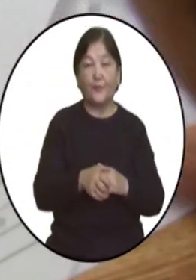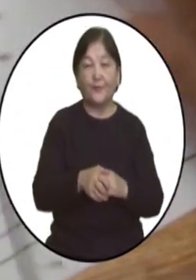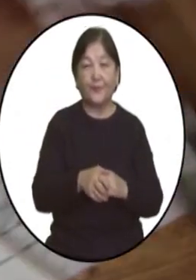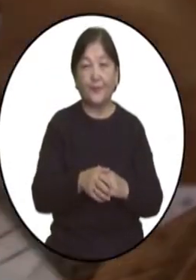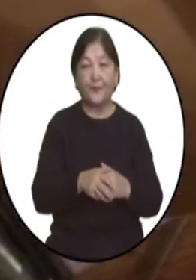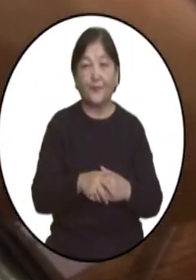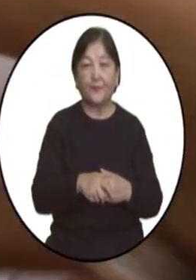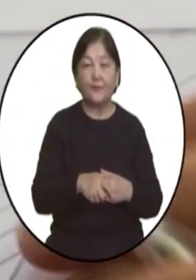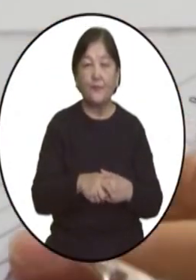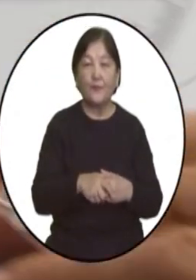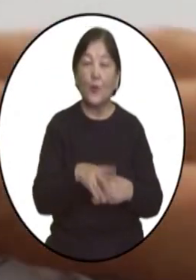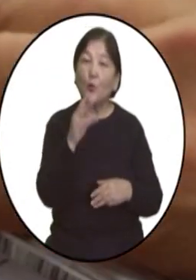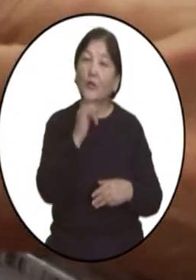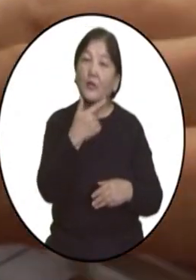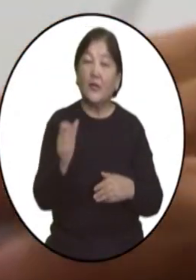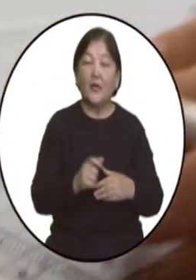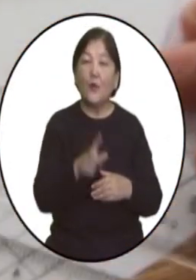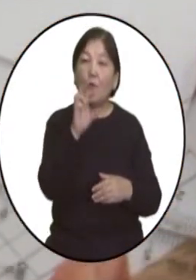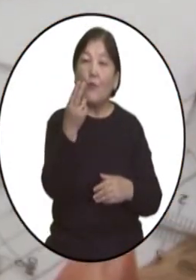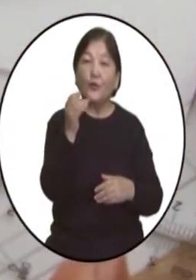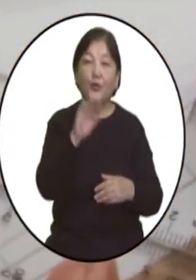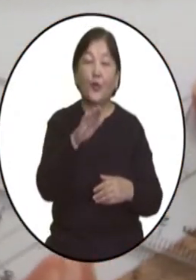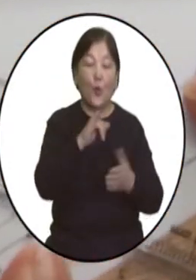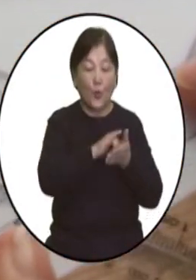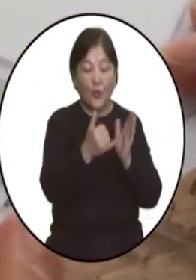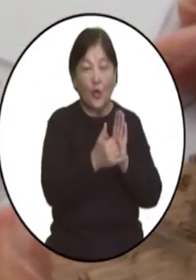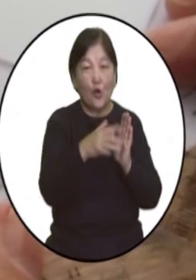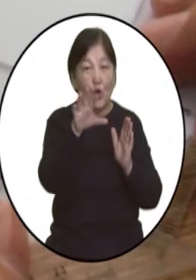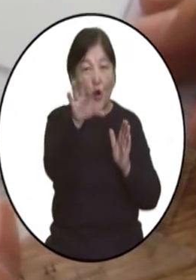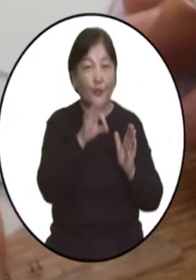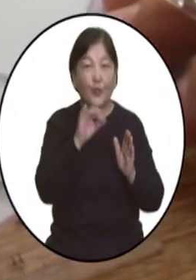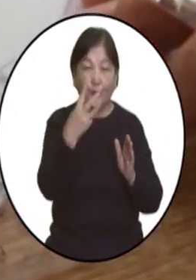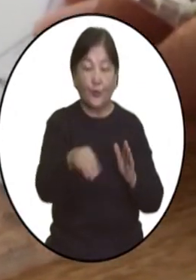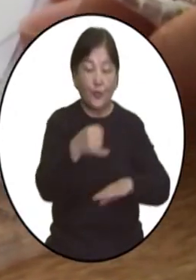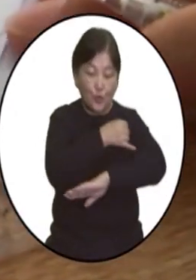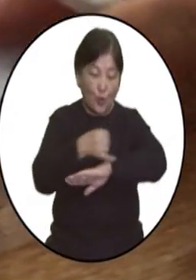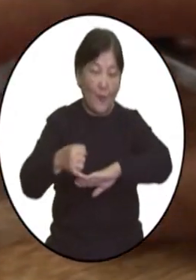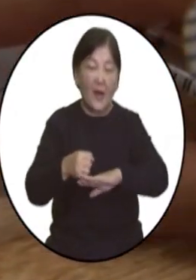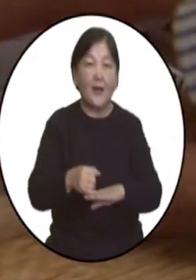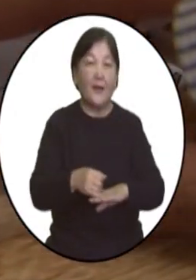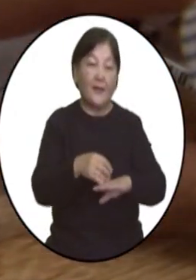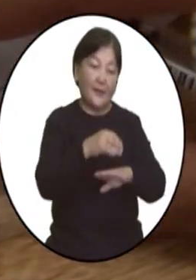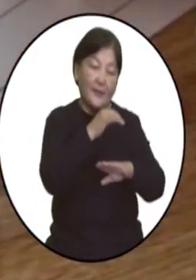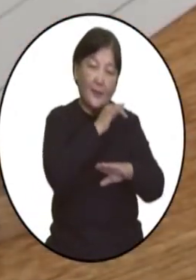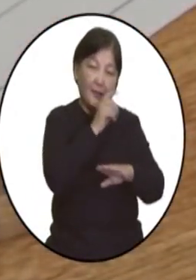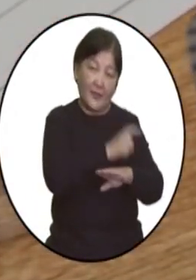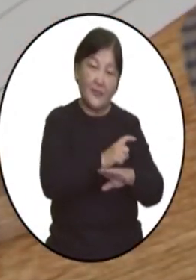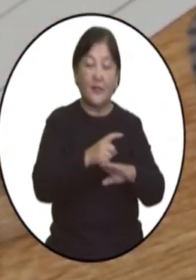маань үүснэ. Үүнийхээ яг бодит утгыг олохын тулд сугмаа Y тэнхлэгийн дагуу